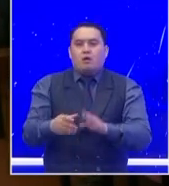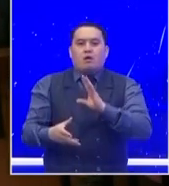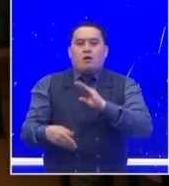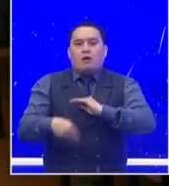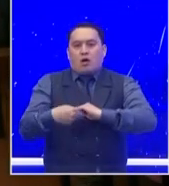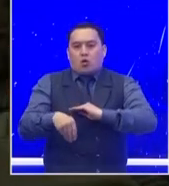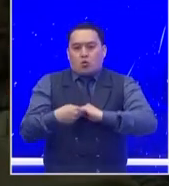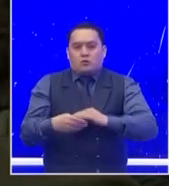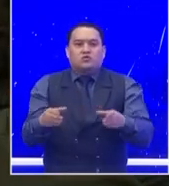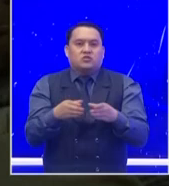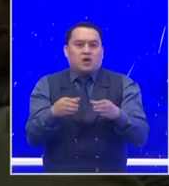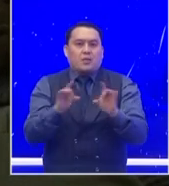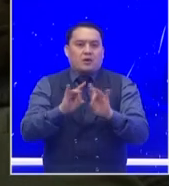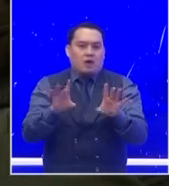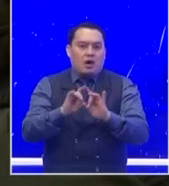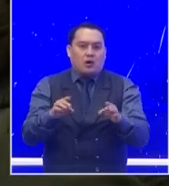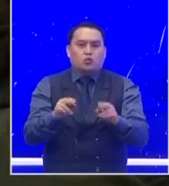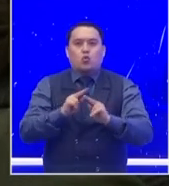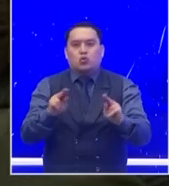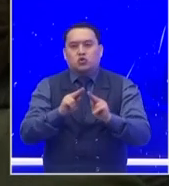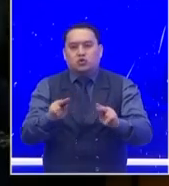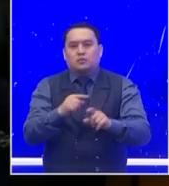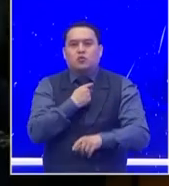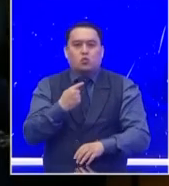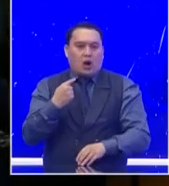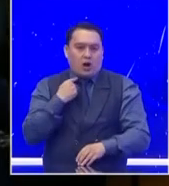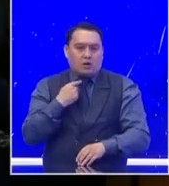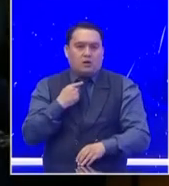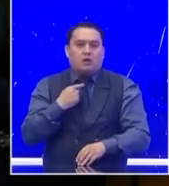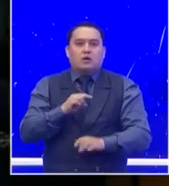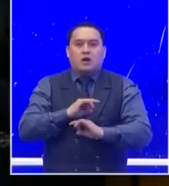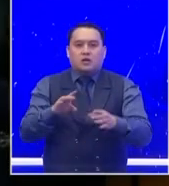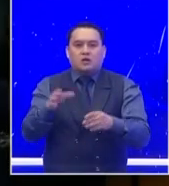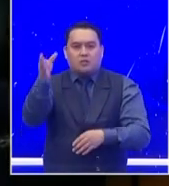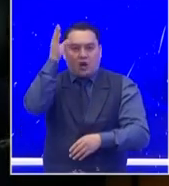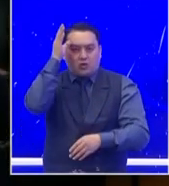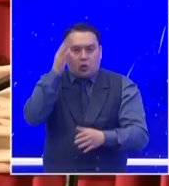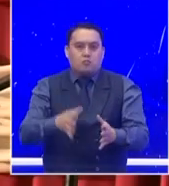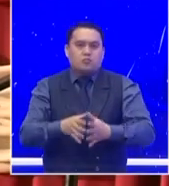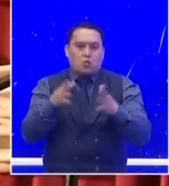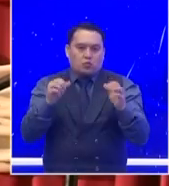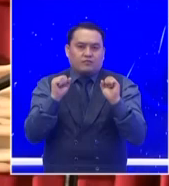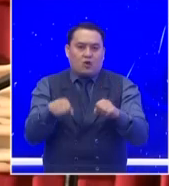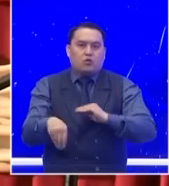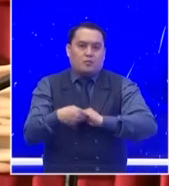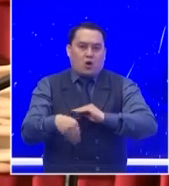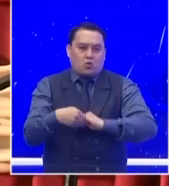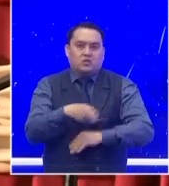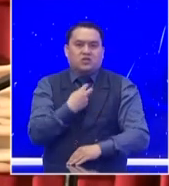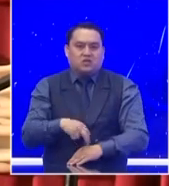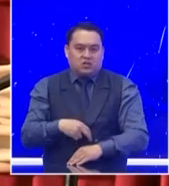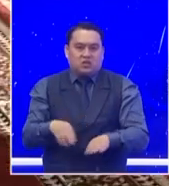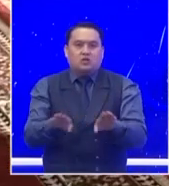последствиях коррупции члены штаба рассказали и учителям областного центра. Как известно, сфера образования больше всех подвержена коррупционным рискам.